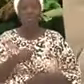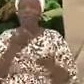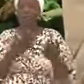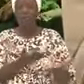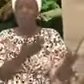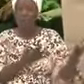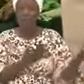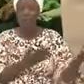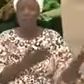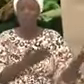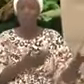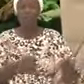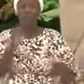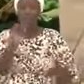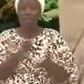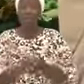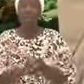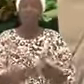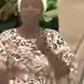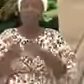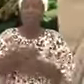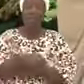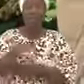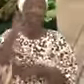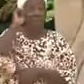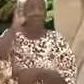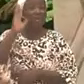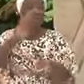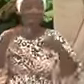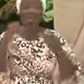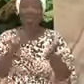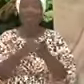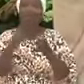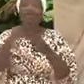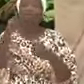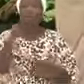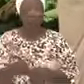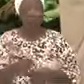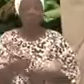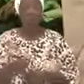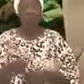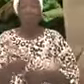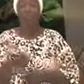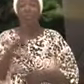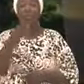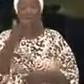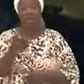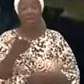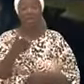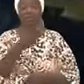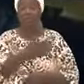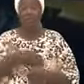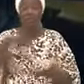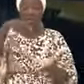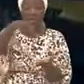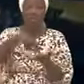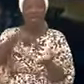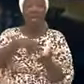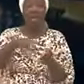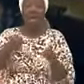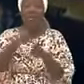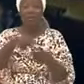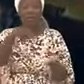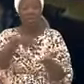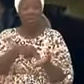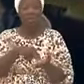retardé aujourd'hui ils te donnera cela celle là je veux le salut lève toi comme tu